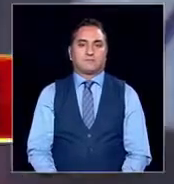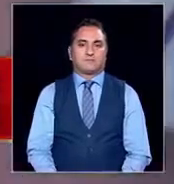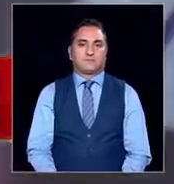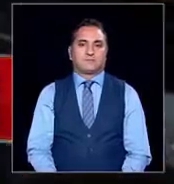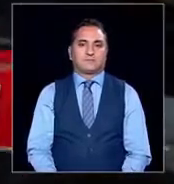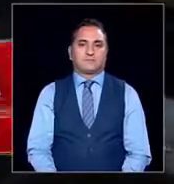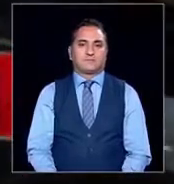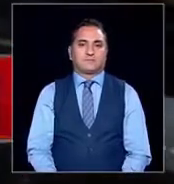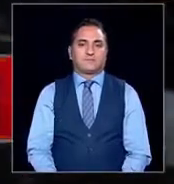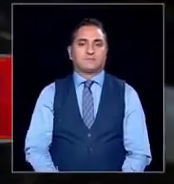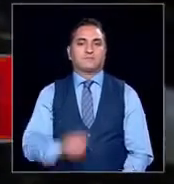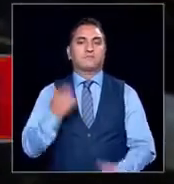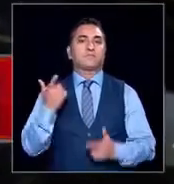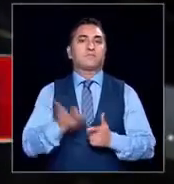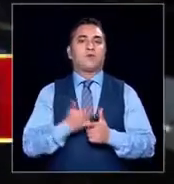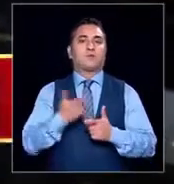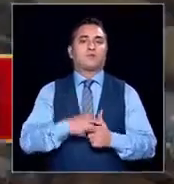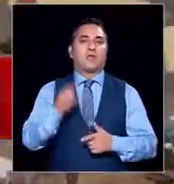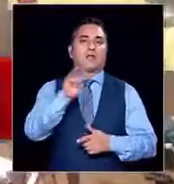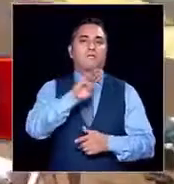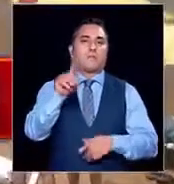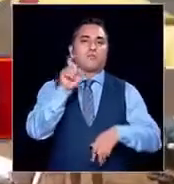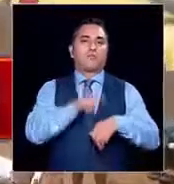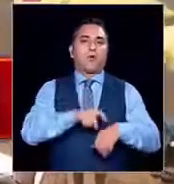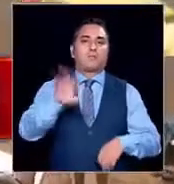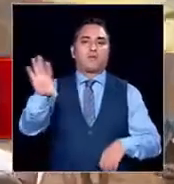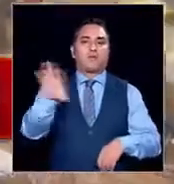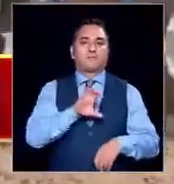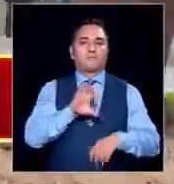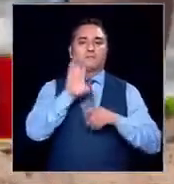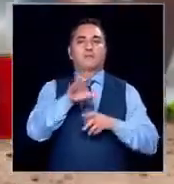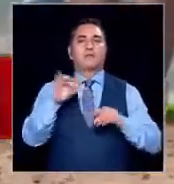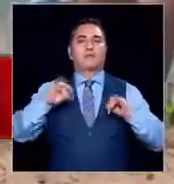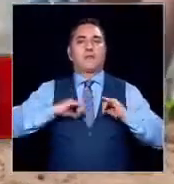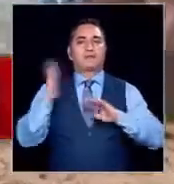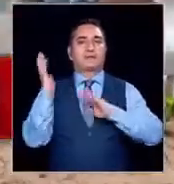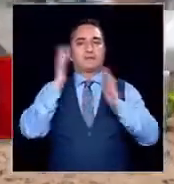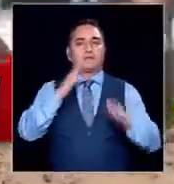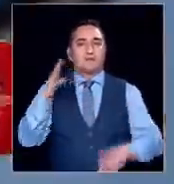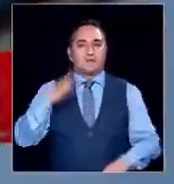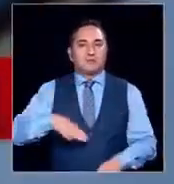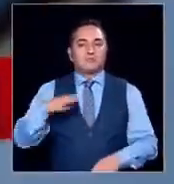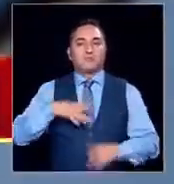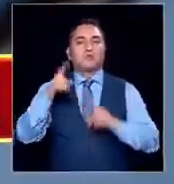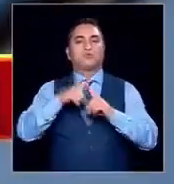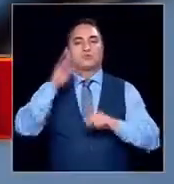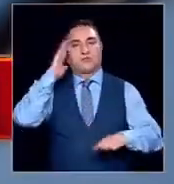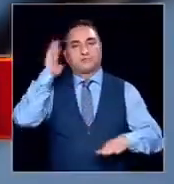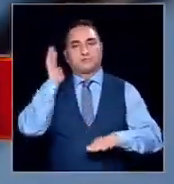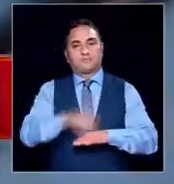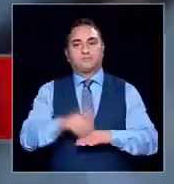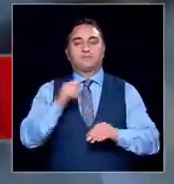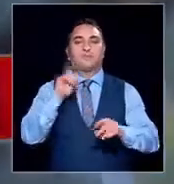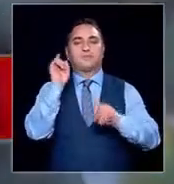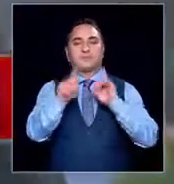sitesinin aynısı. Bir otelin sitesini kopyaladılar, tatile gitmek isteyen aileyi tuzağa düşürdüler. Bu şekilde iki